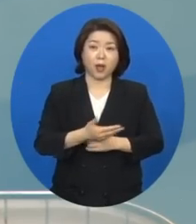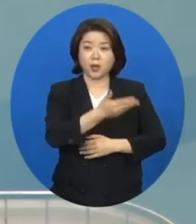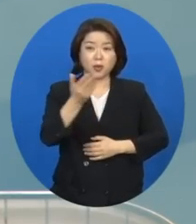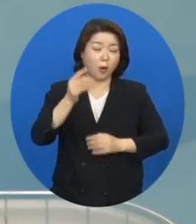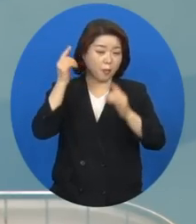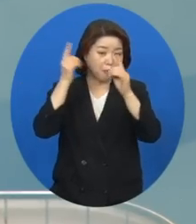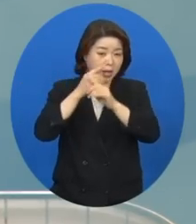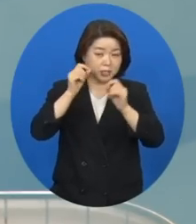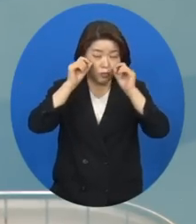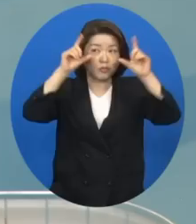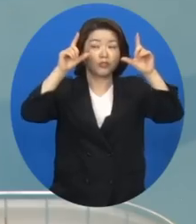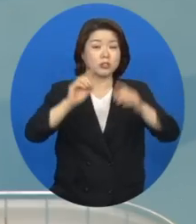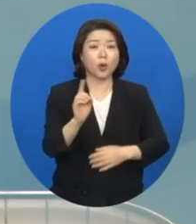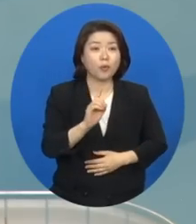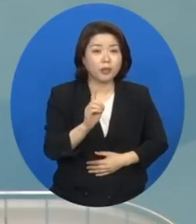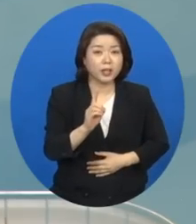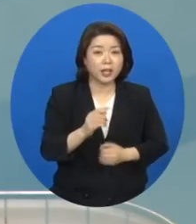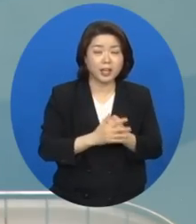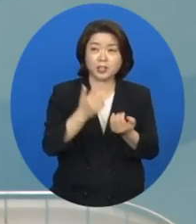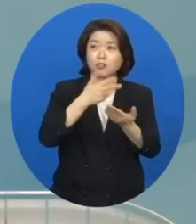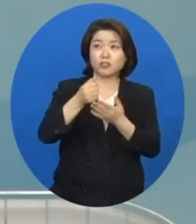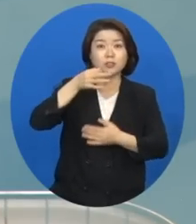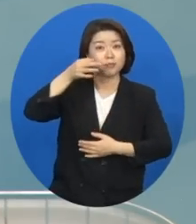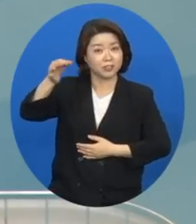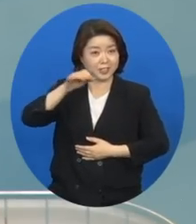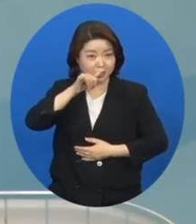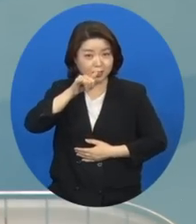하시죠? 주님을 부르시죠?